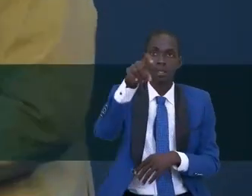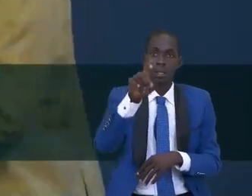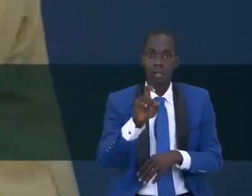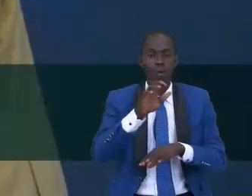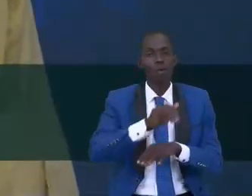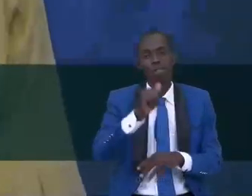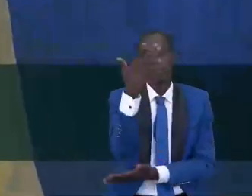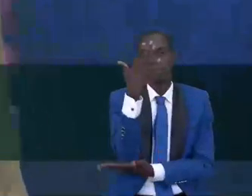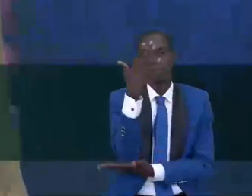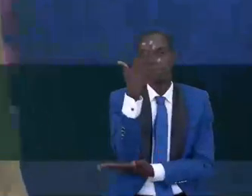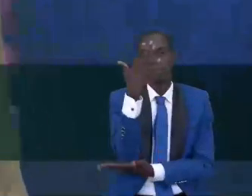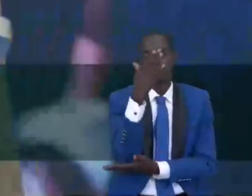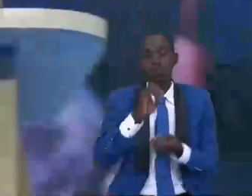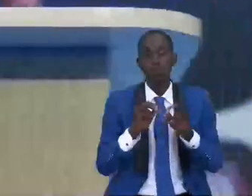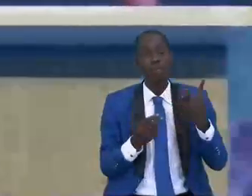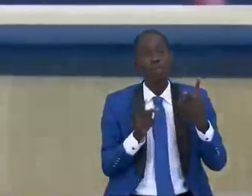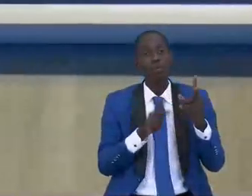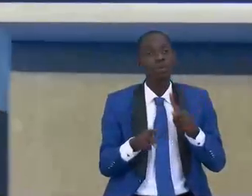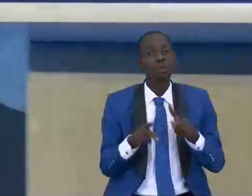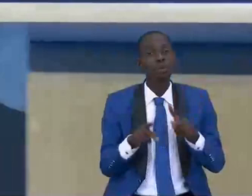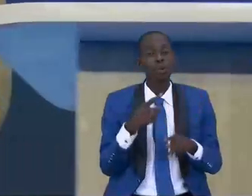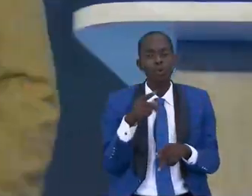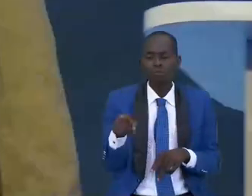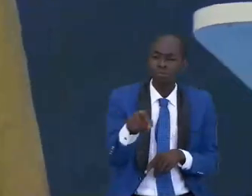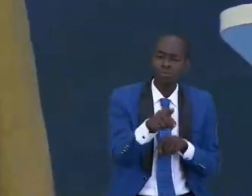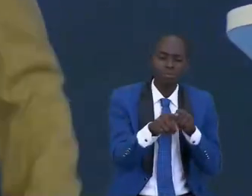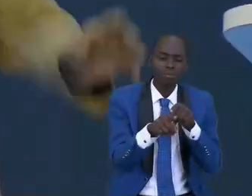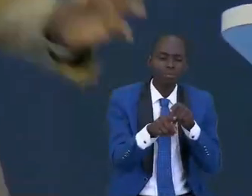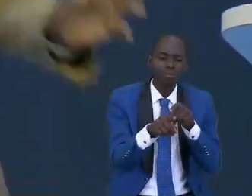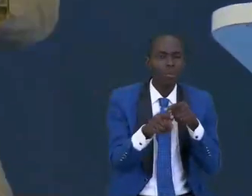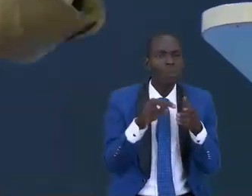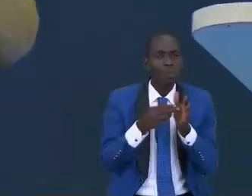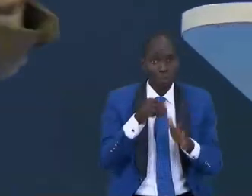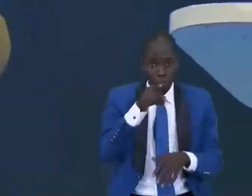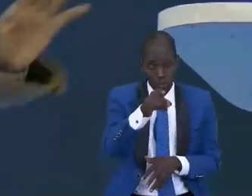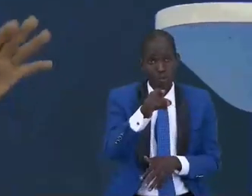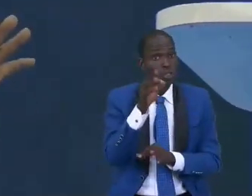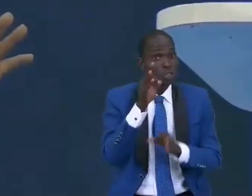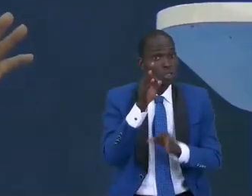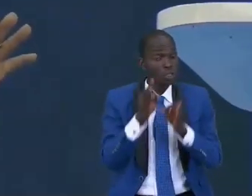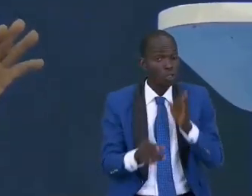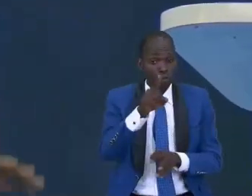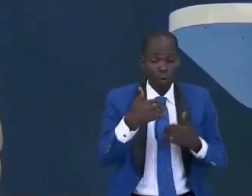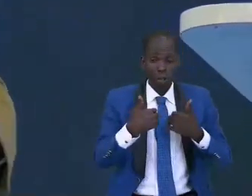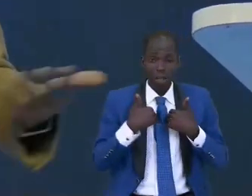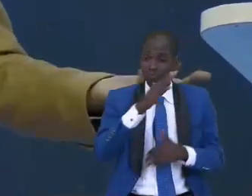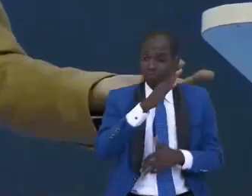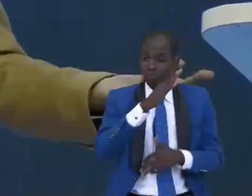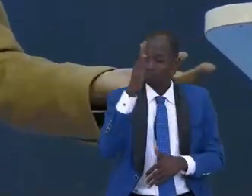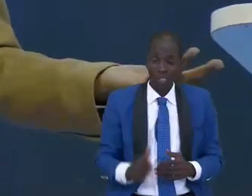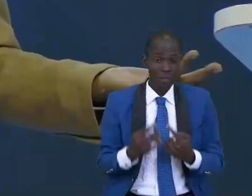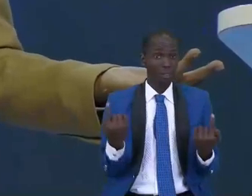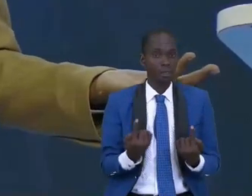ils l'ont tué. De vous là, s'adresse à toi en tant qu'individu. Si tu n'as